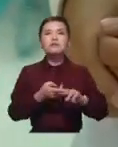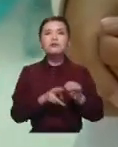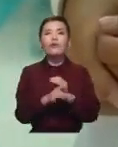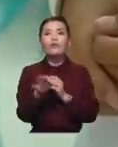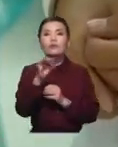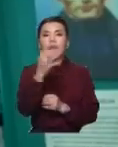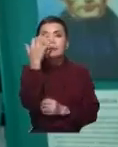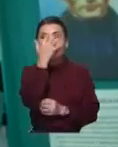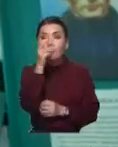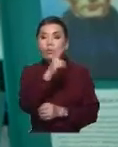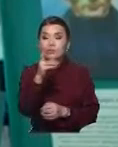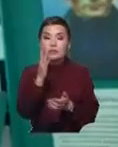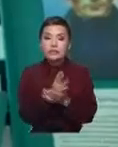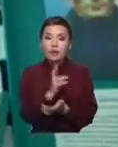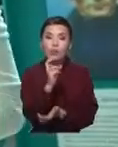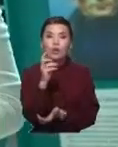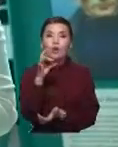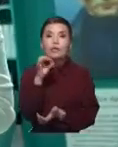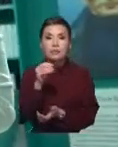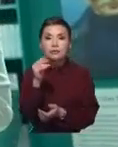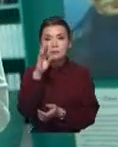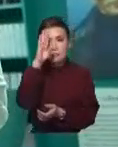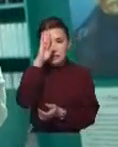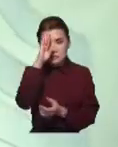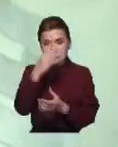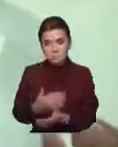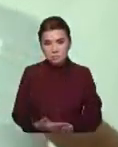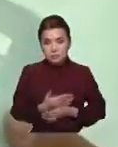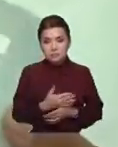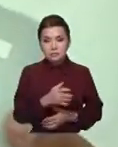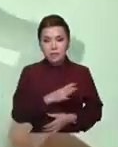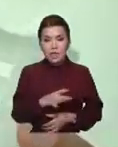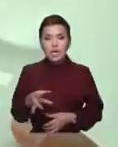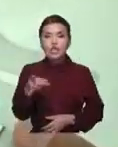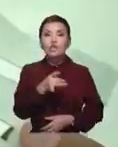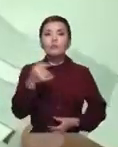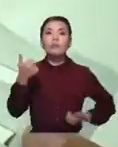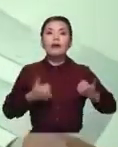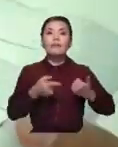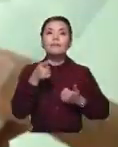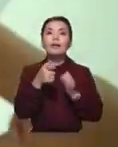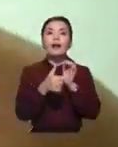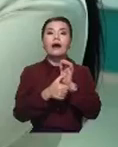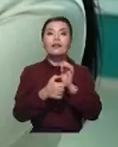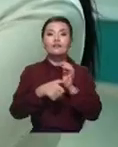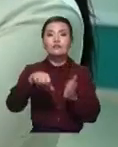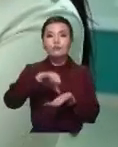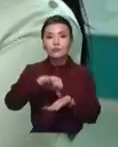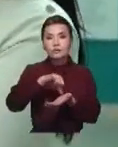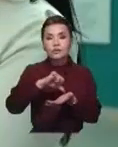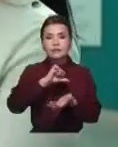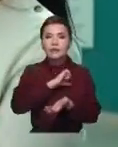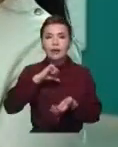көру қабілеті төмен блогер бала ықпал еткенін айтады. Ерекше жоба республикалық байқауда 1600 қатысушының ішінде